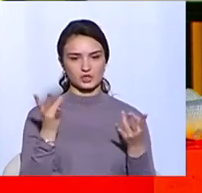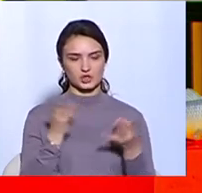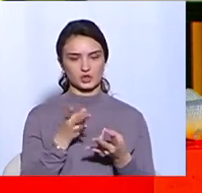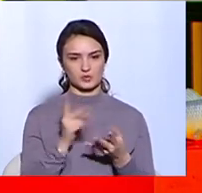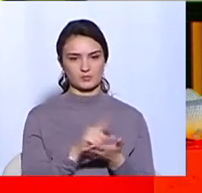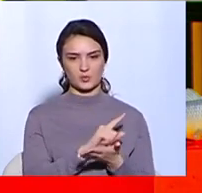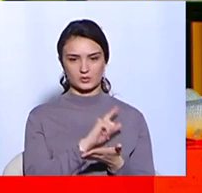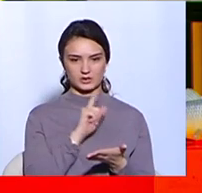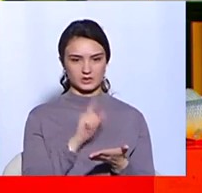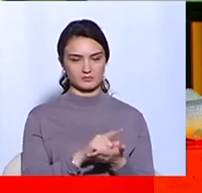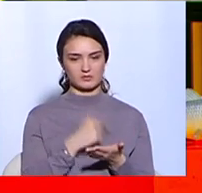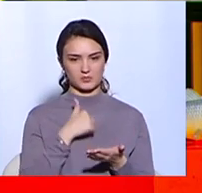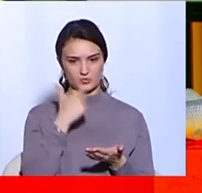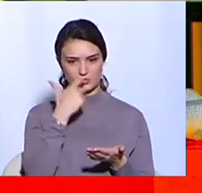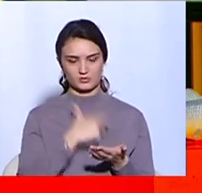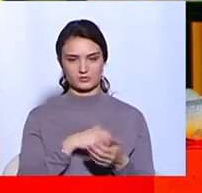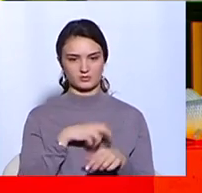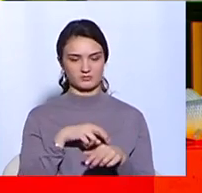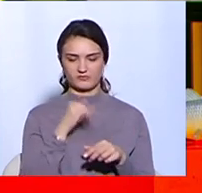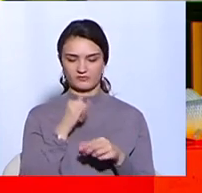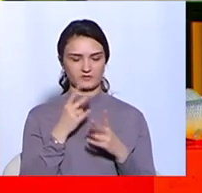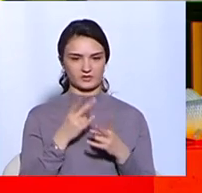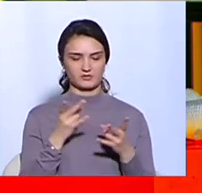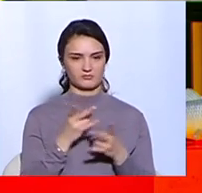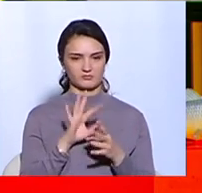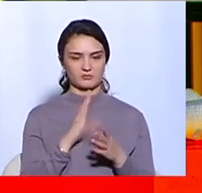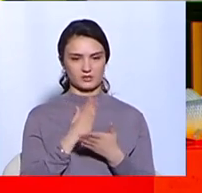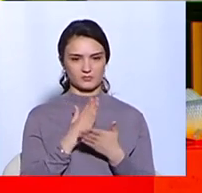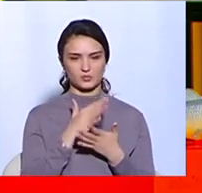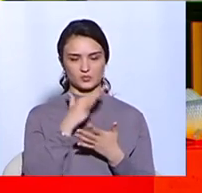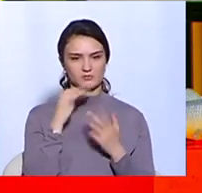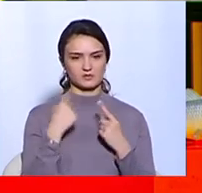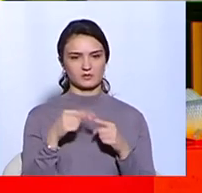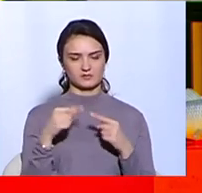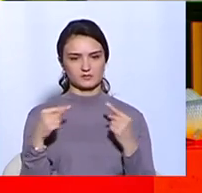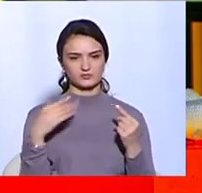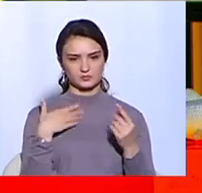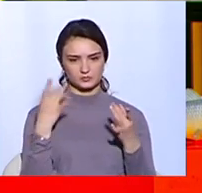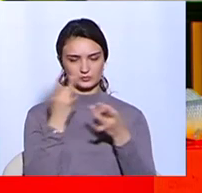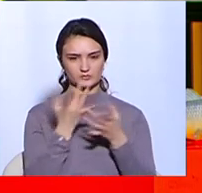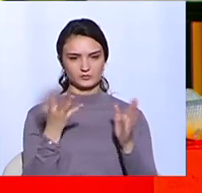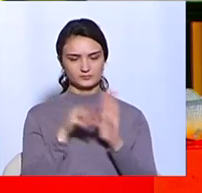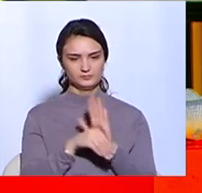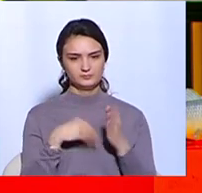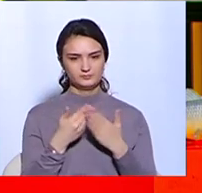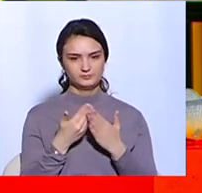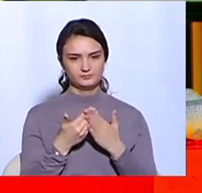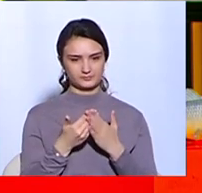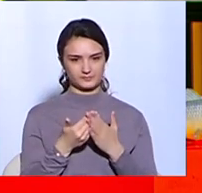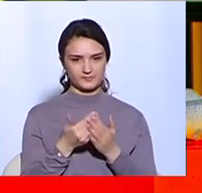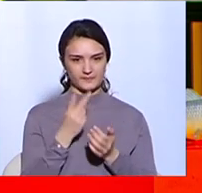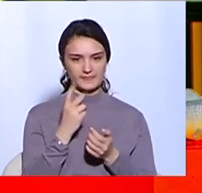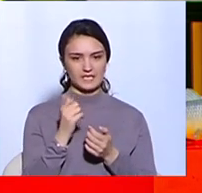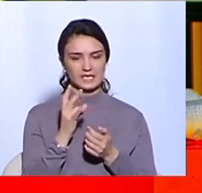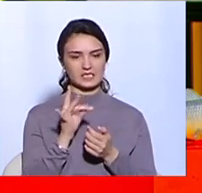და აუცილებლობას მე როგორც ნუტრიციოლოგი ვერ ხედავ, მაშინ როდესაც არსებობს უამრავი სხვა ჩვენს კულტურაში არსებული, მაგალითად კენკროვნები,